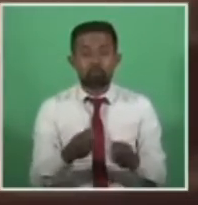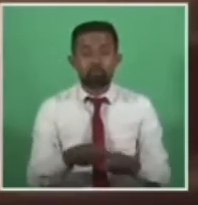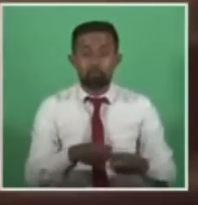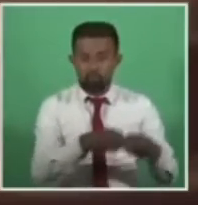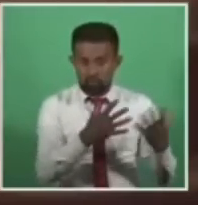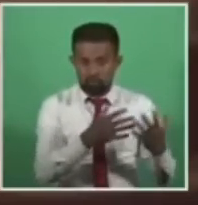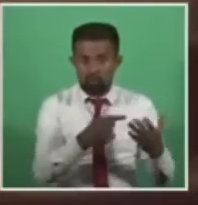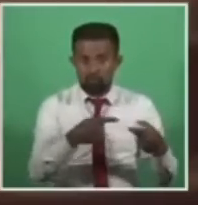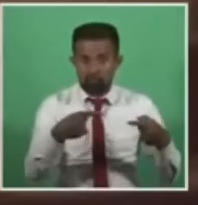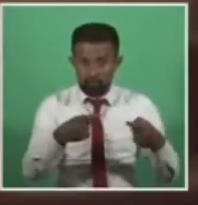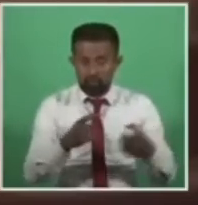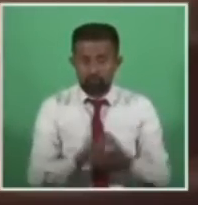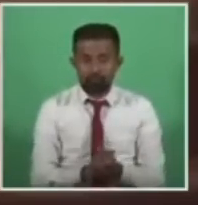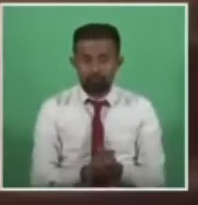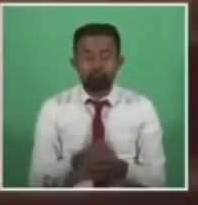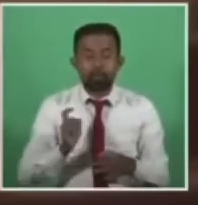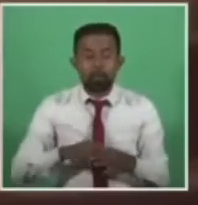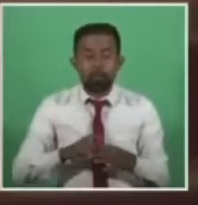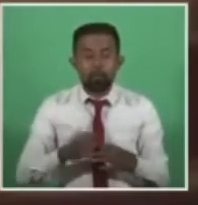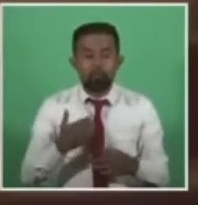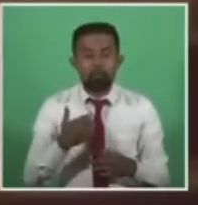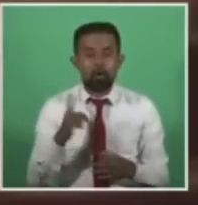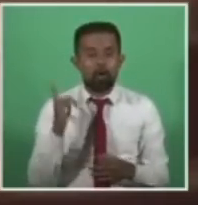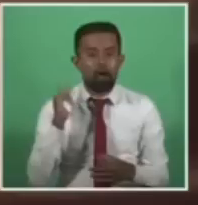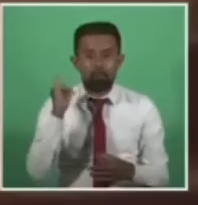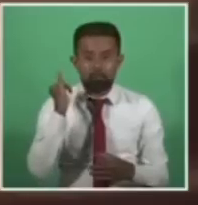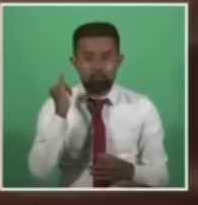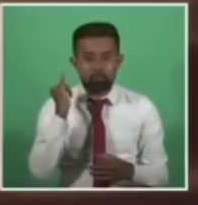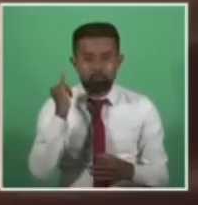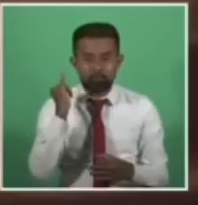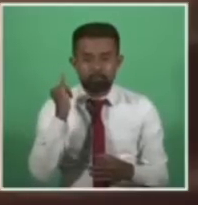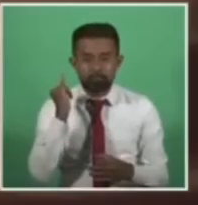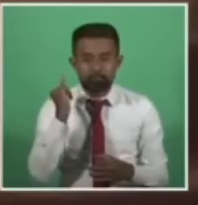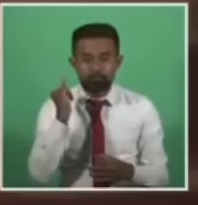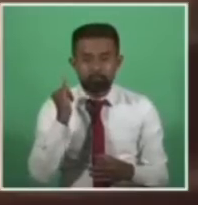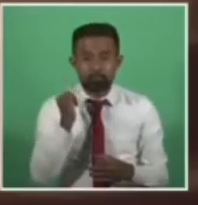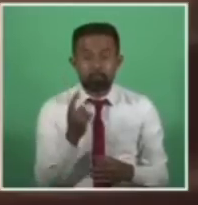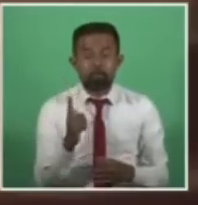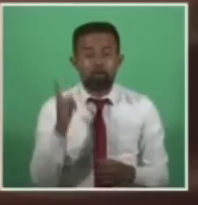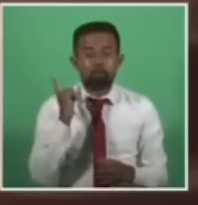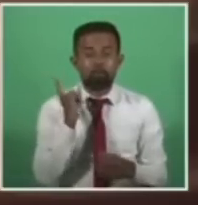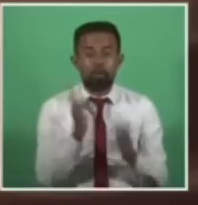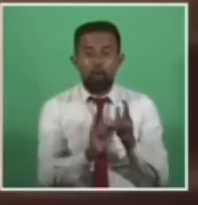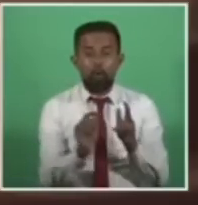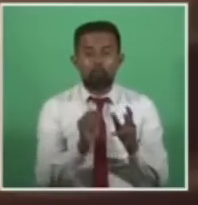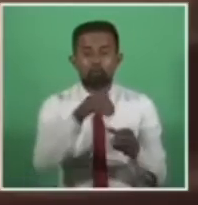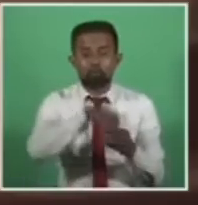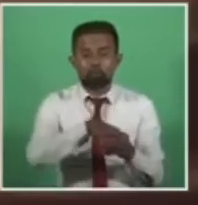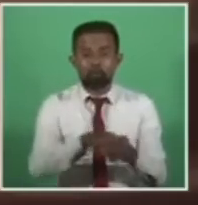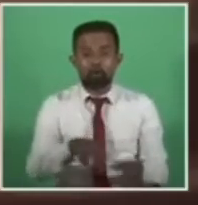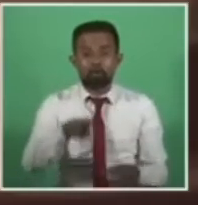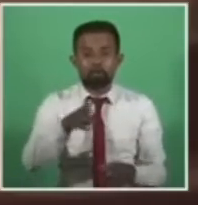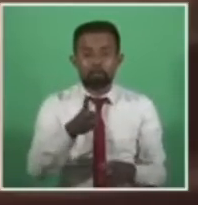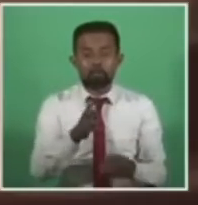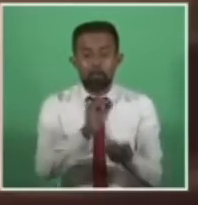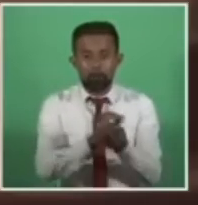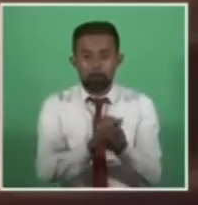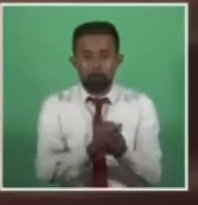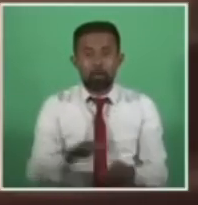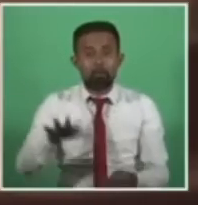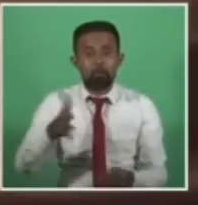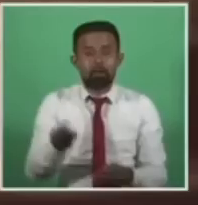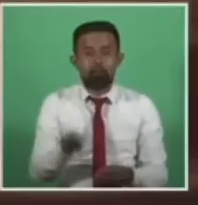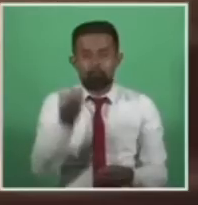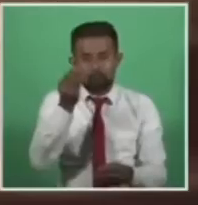කියලා. මෙතන ප්‍රශ්නේ තියෙන්නේ මම හමුදාපති වුණාම ගරු ඇමතුමා යුදාබුදා මූලස්ථානයේ ආරක්ෂාව 200ක් හිටියා, මම ඒක 500ක්